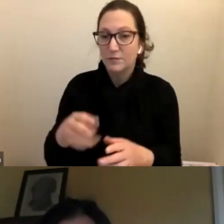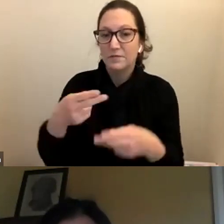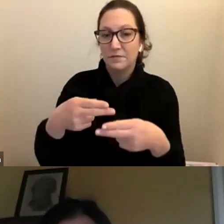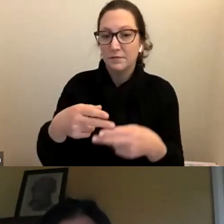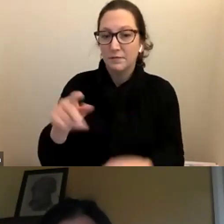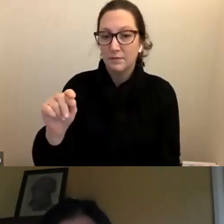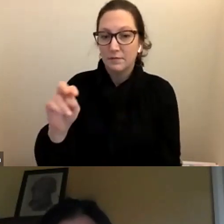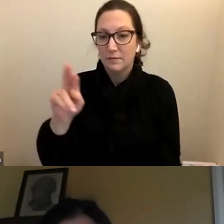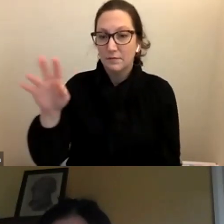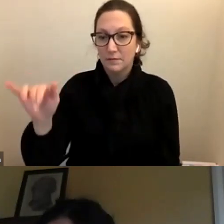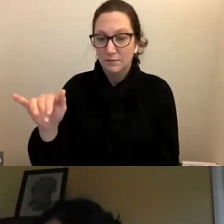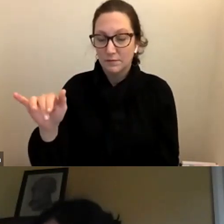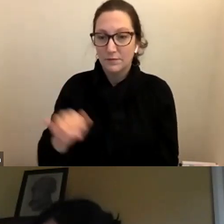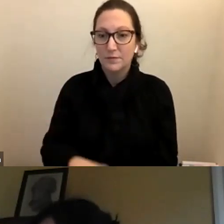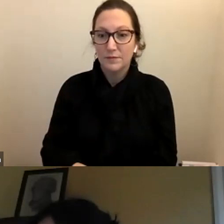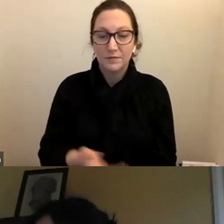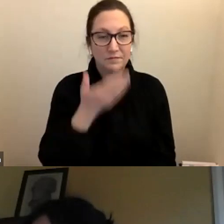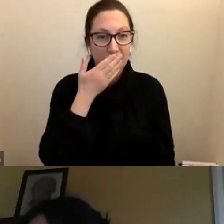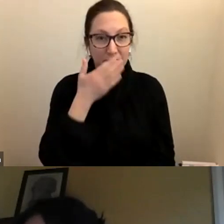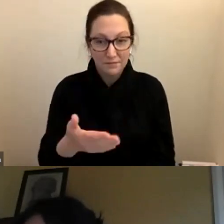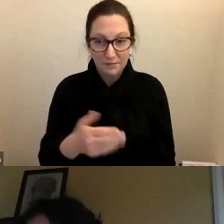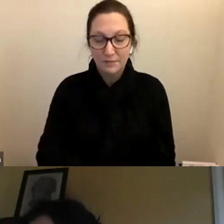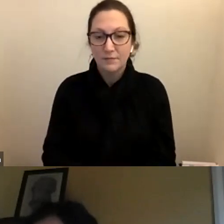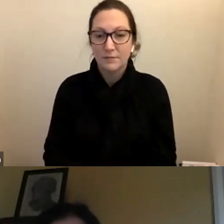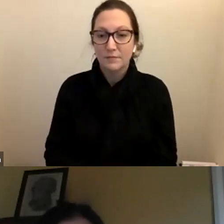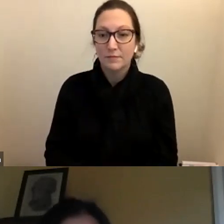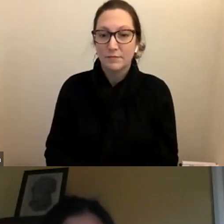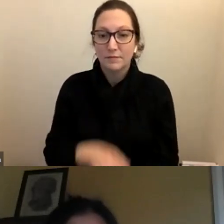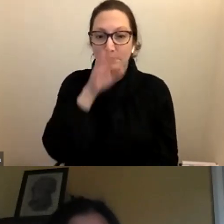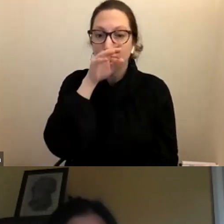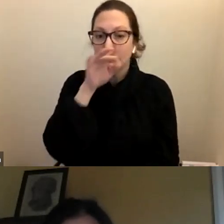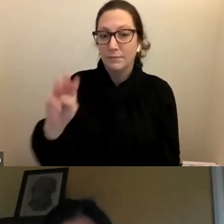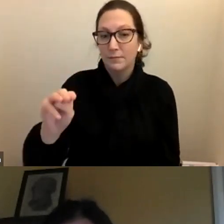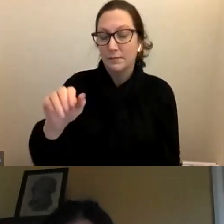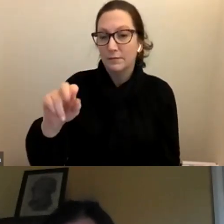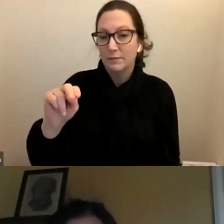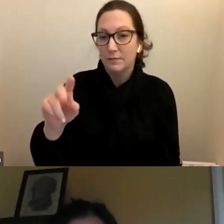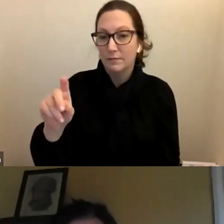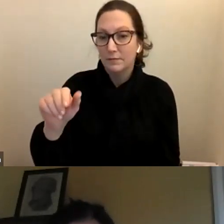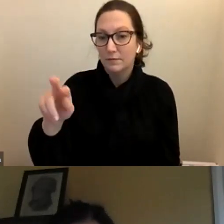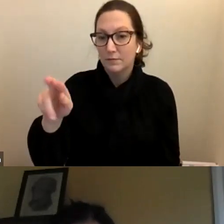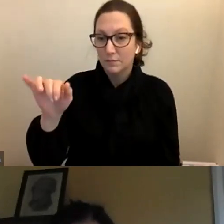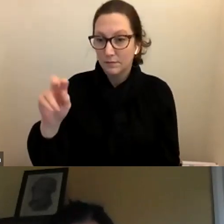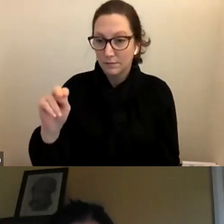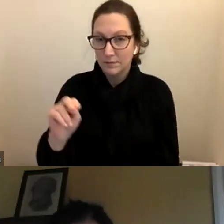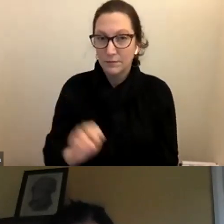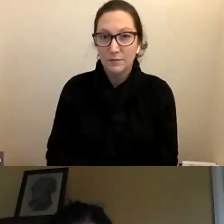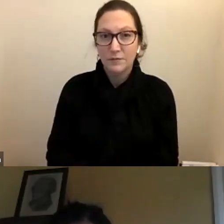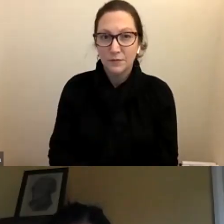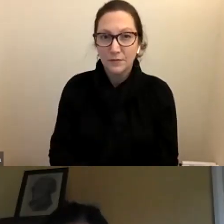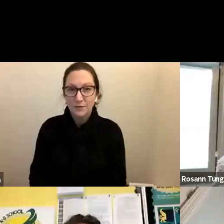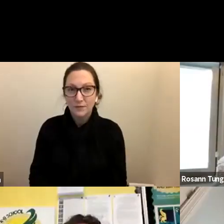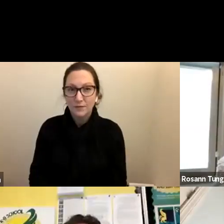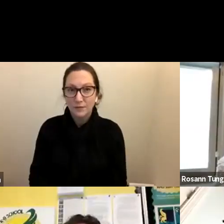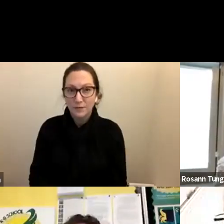yourself. Thank you, Mr. Chair. 大家好，我的名字叫 Terry， 我会是你们的普通话翻译。待会儿呢，你们在这个屏幕